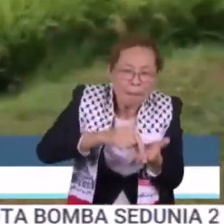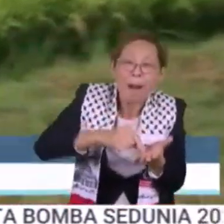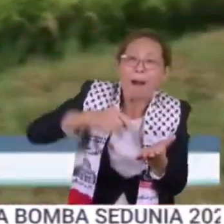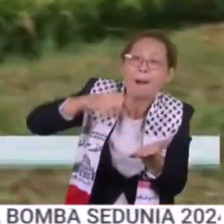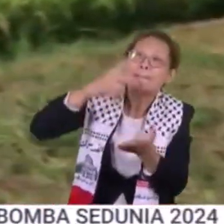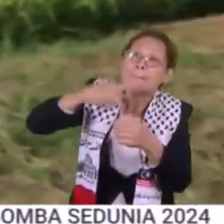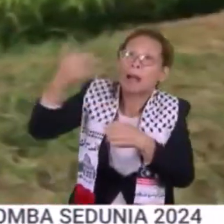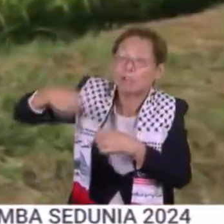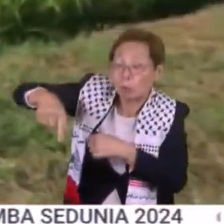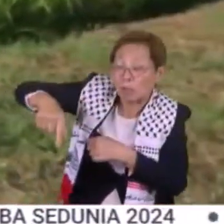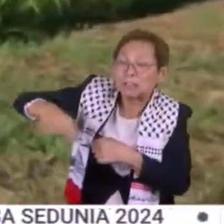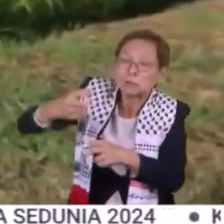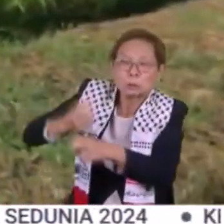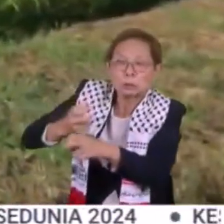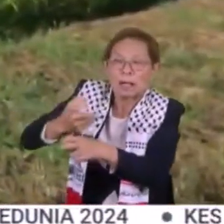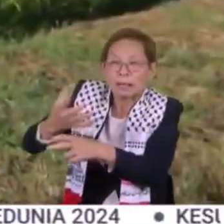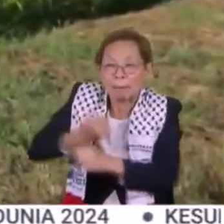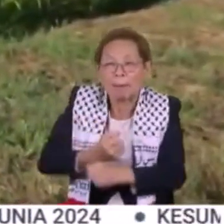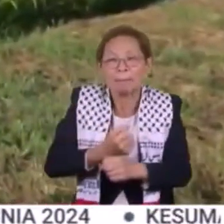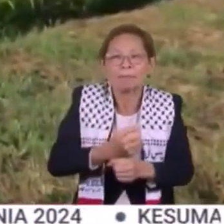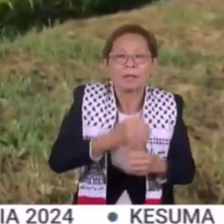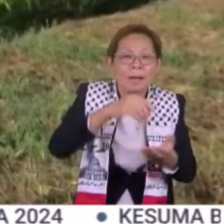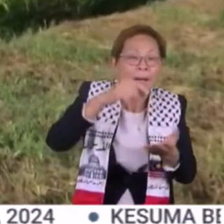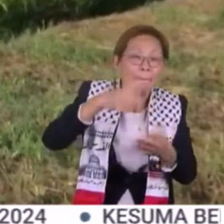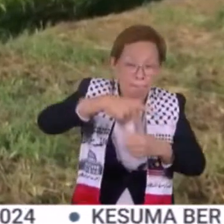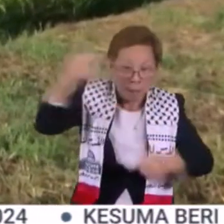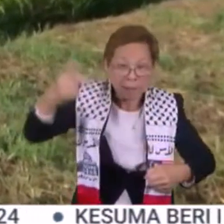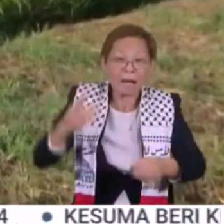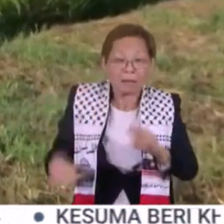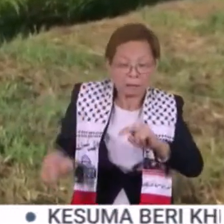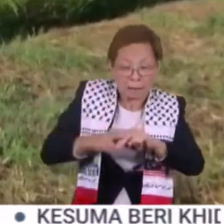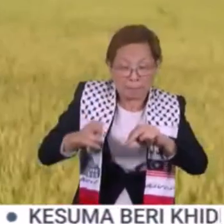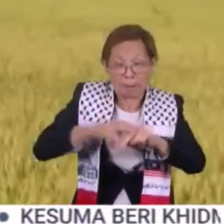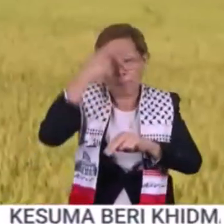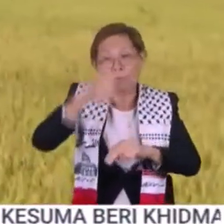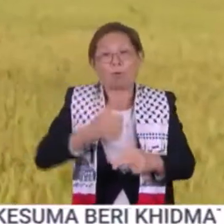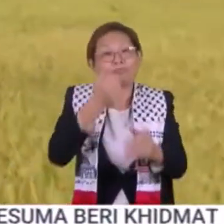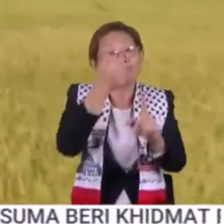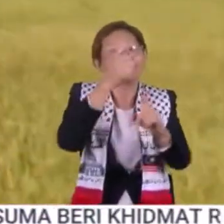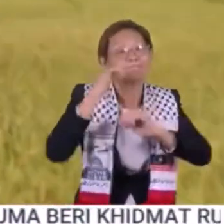berkualiti. Bekalan beras di Melaka juga akan bertambah sekaligus meningkatkan tahap